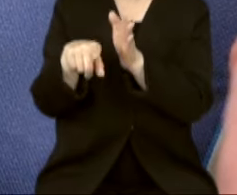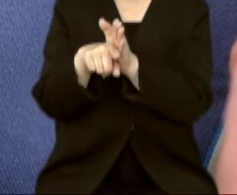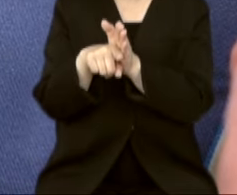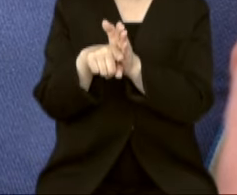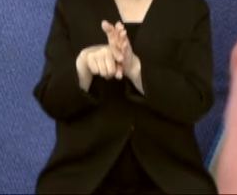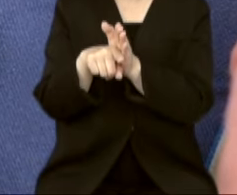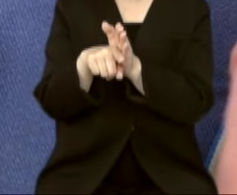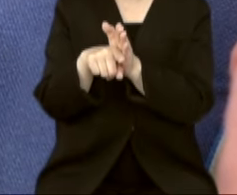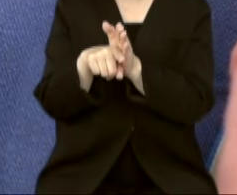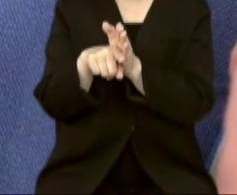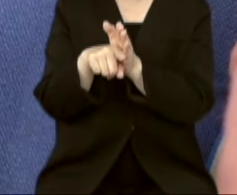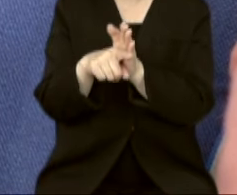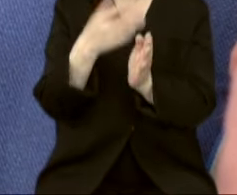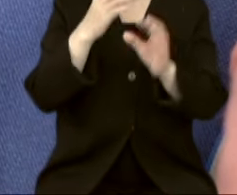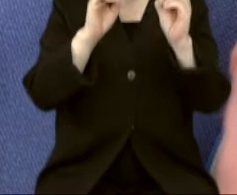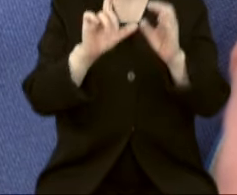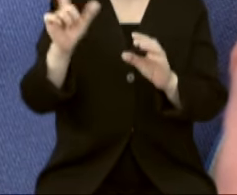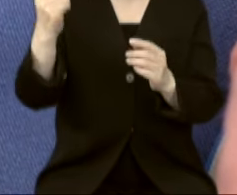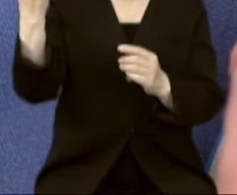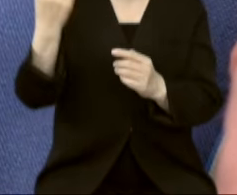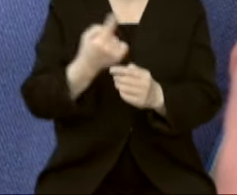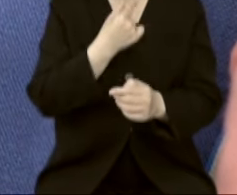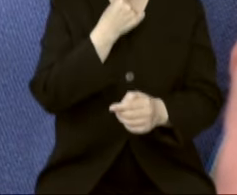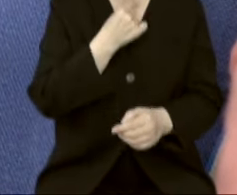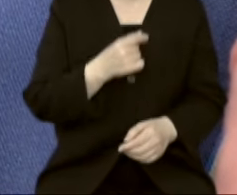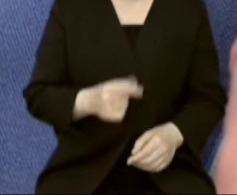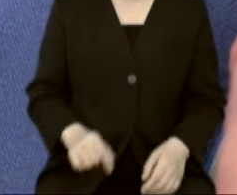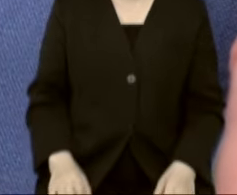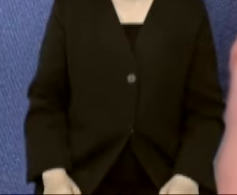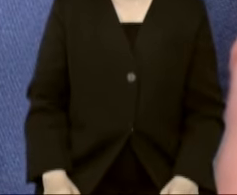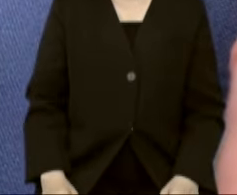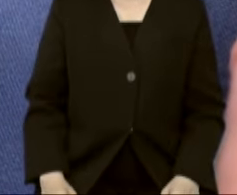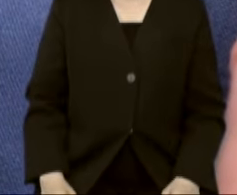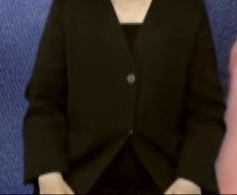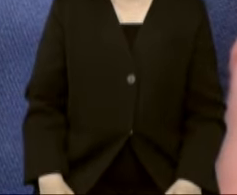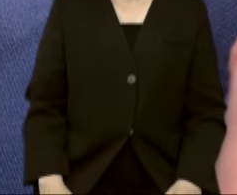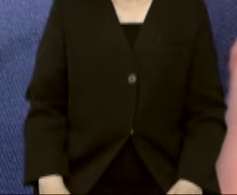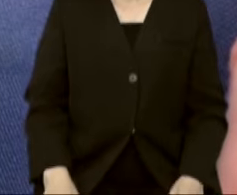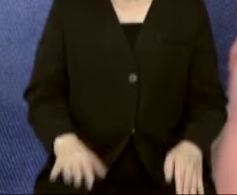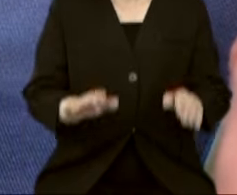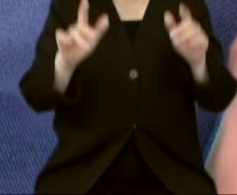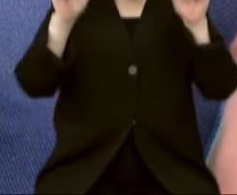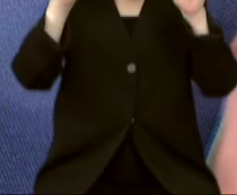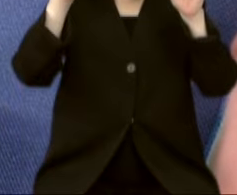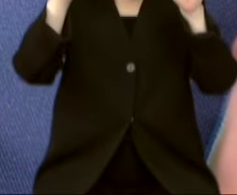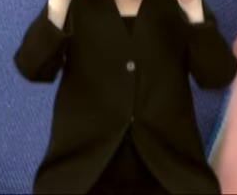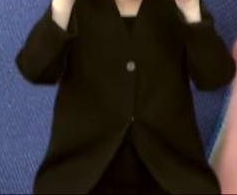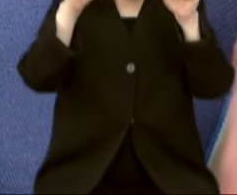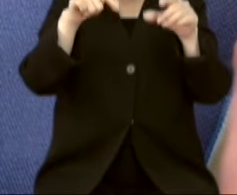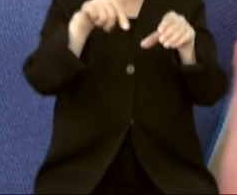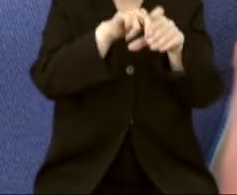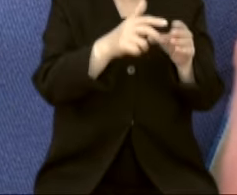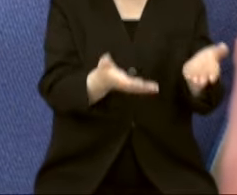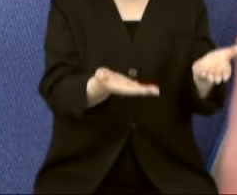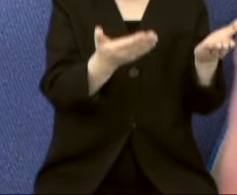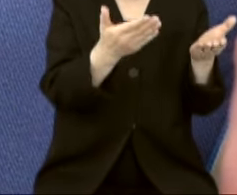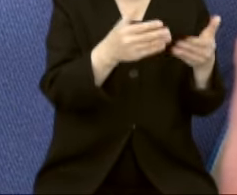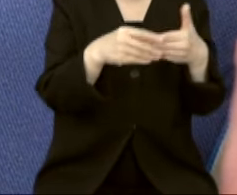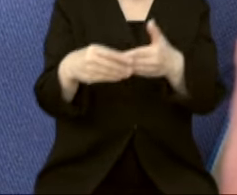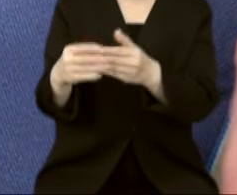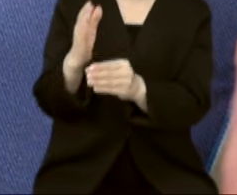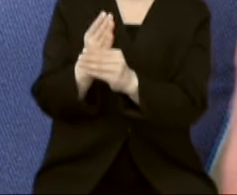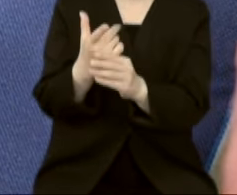날이 곡속히 올 수 있으면 좋겠어요. 특별히 인도에 지금은 힌두교 당이 인도를 이끌고